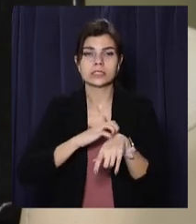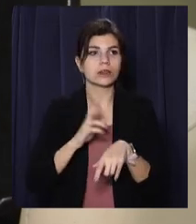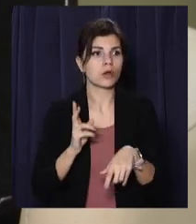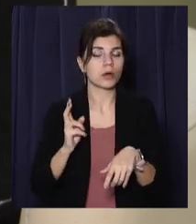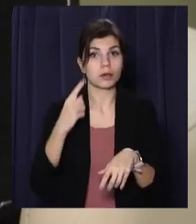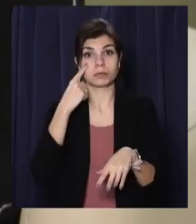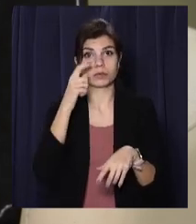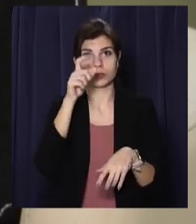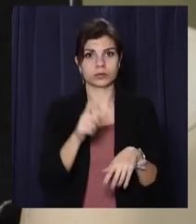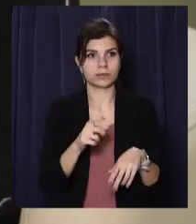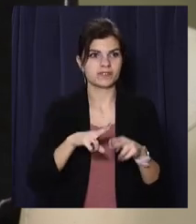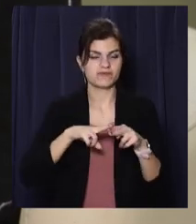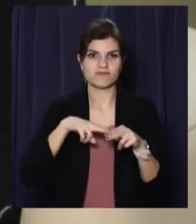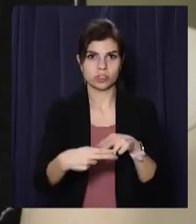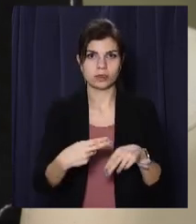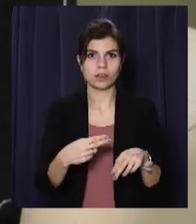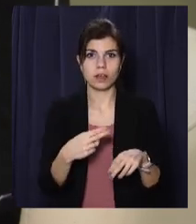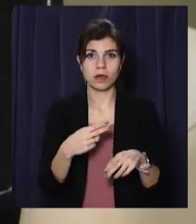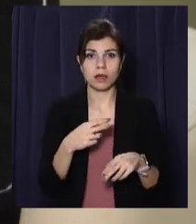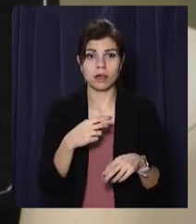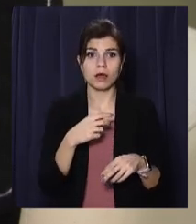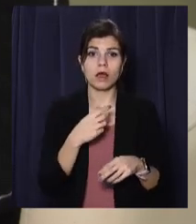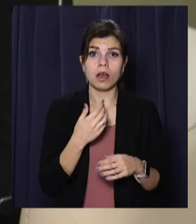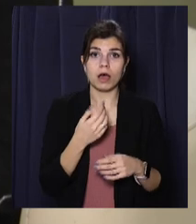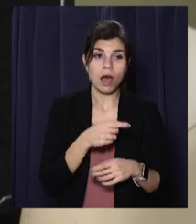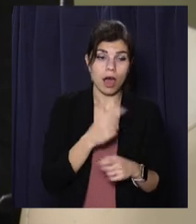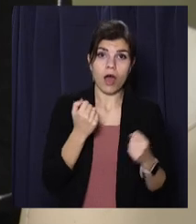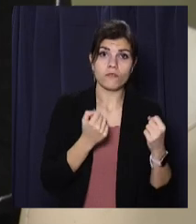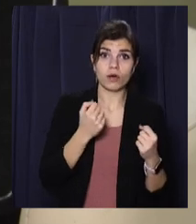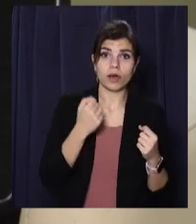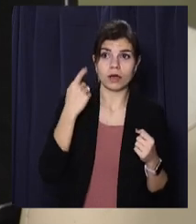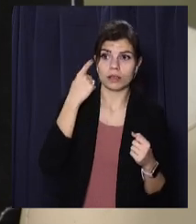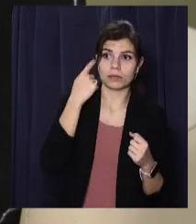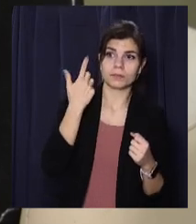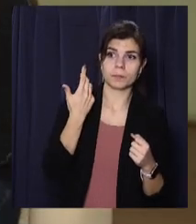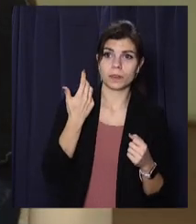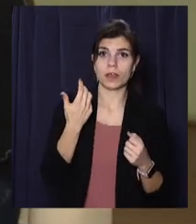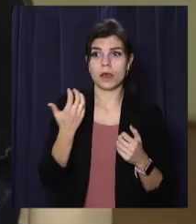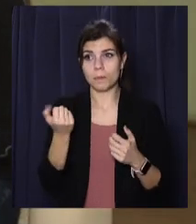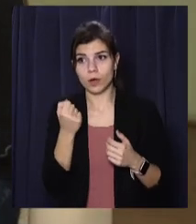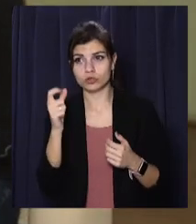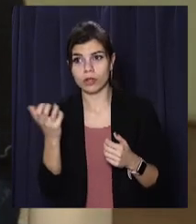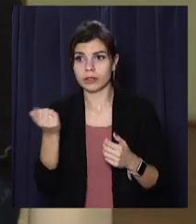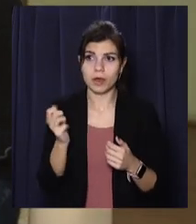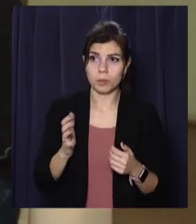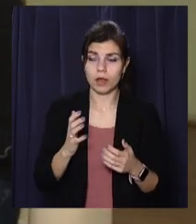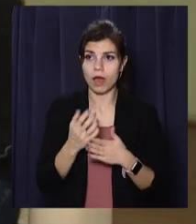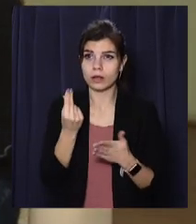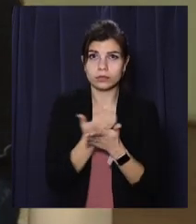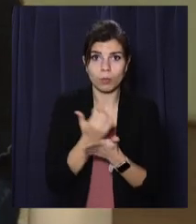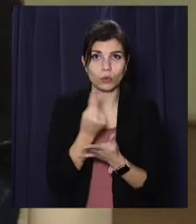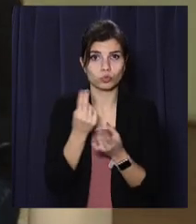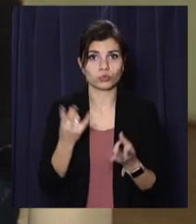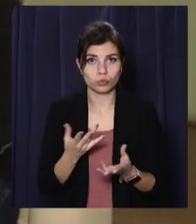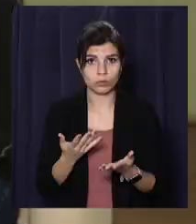думает психологически, взять, не взять, заработать, не заработать, да, и ну, кто-то берет, кто-то не берет. До биття водіїв та пошкодження